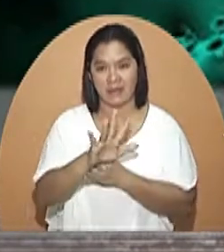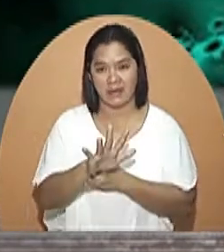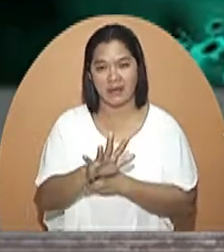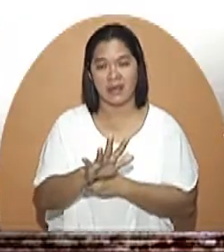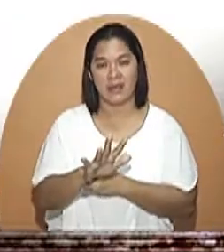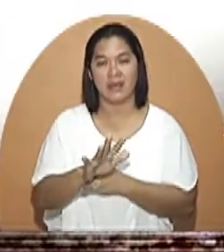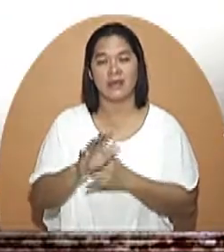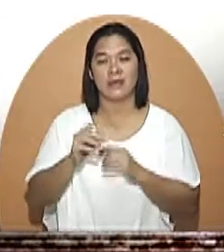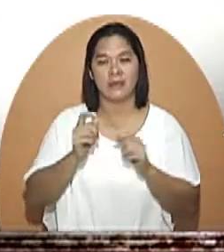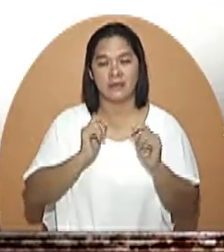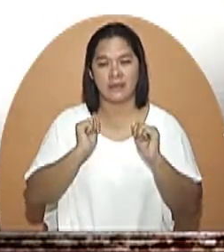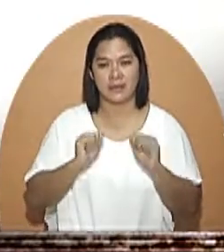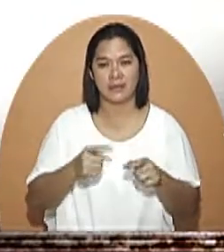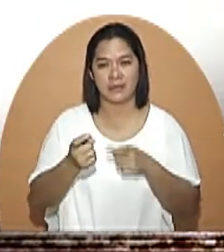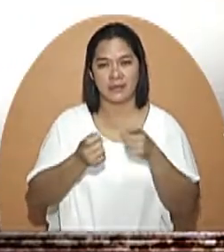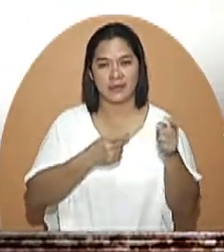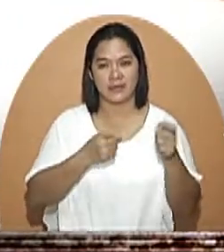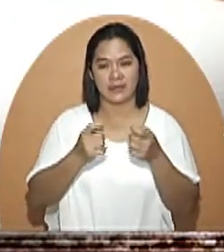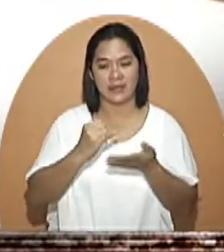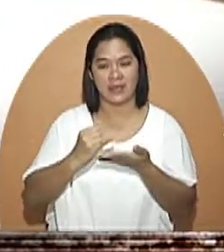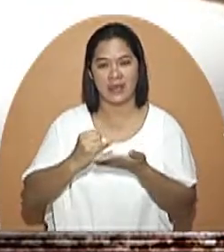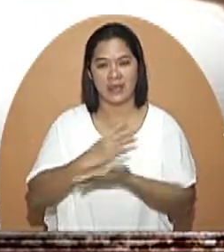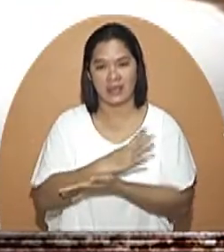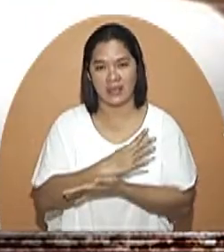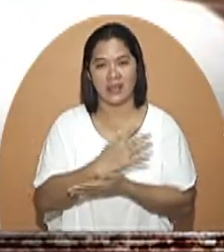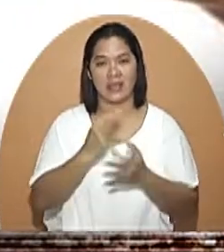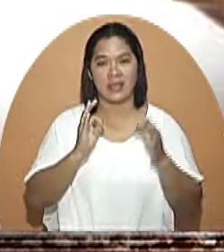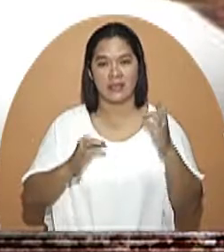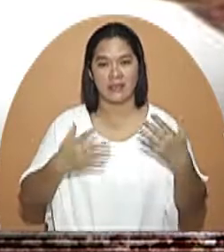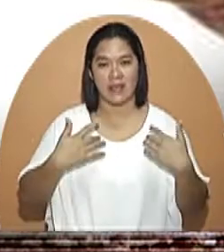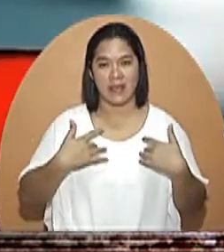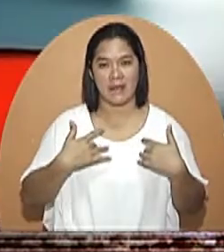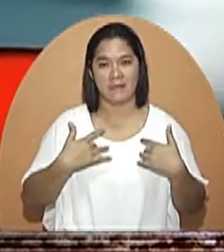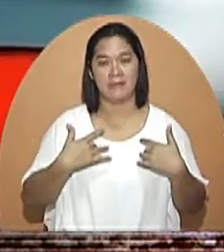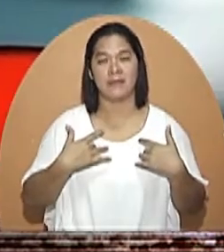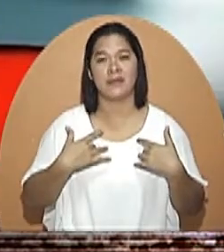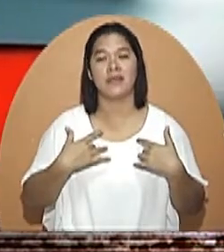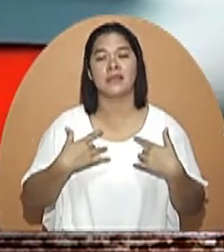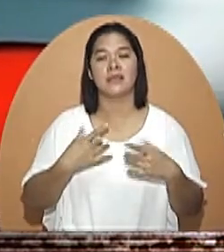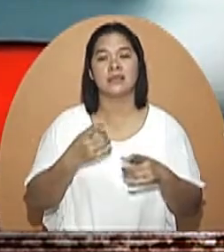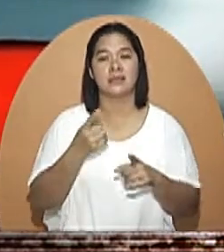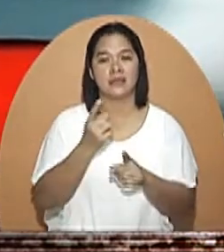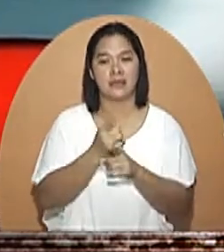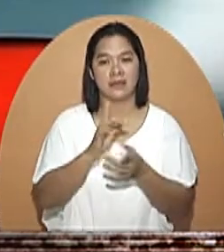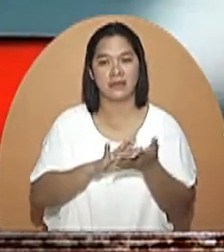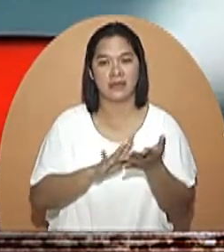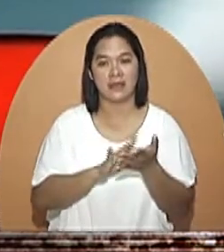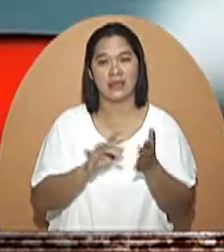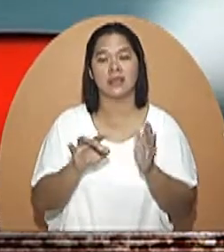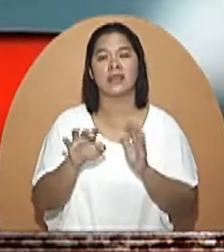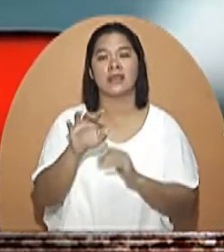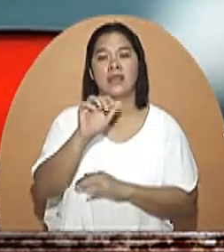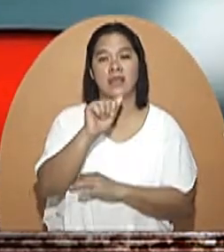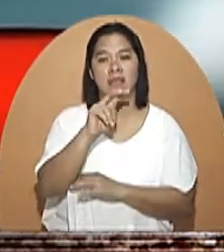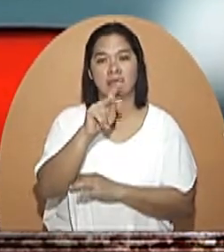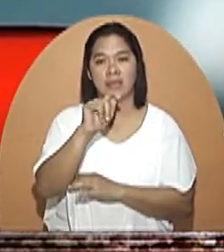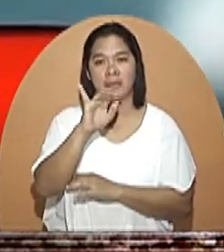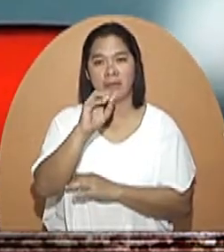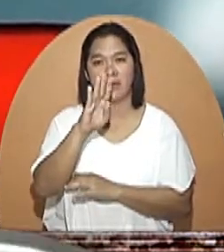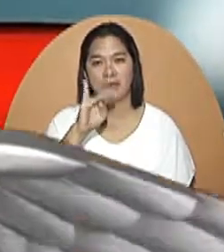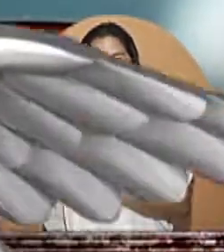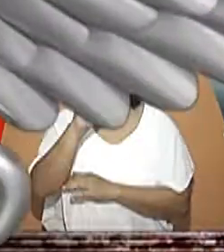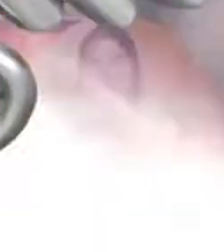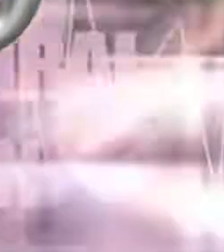virus, naaagapan ang impeksyon pag ito ay merong karampatang gamot na katulad ng mga